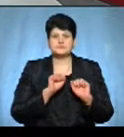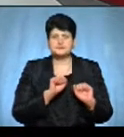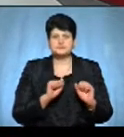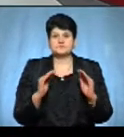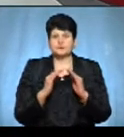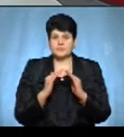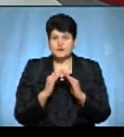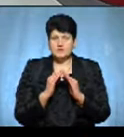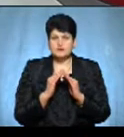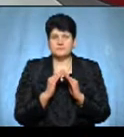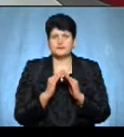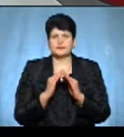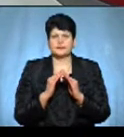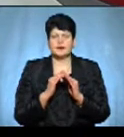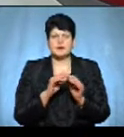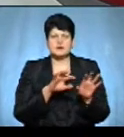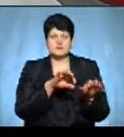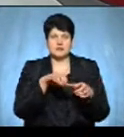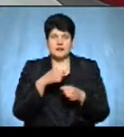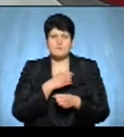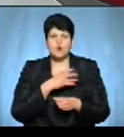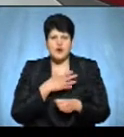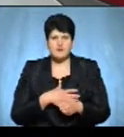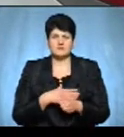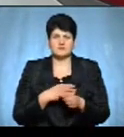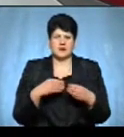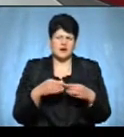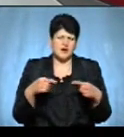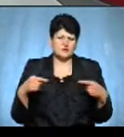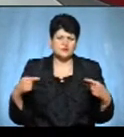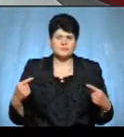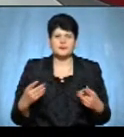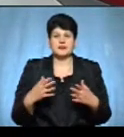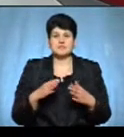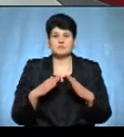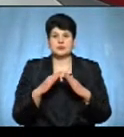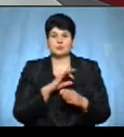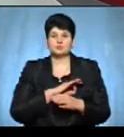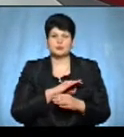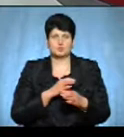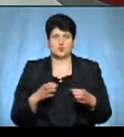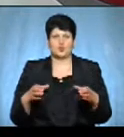будівлю, евакуйовували поранених і деякі речі. Ось ми за будинком профспілок